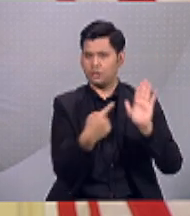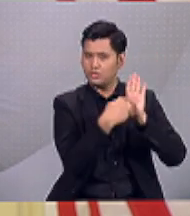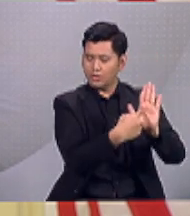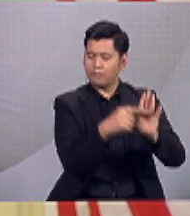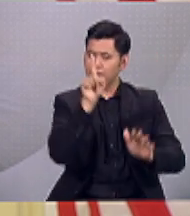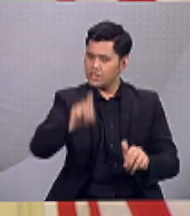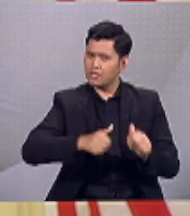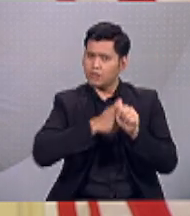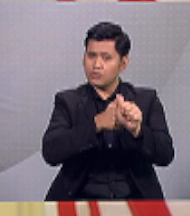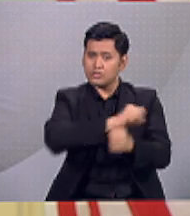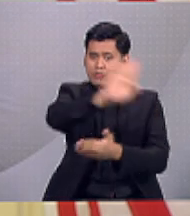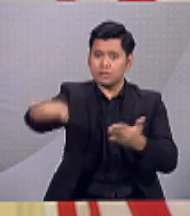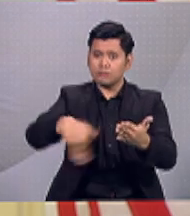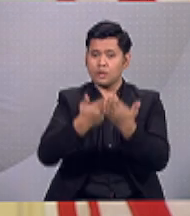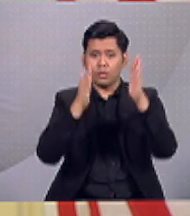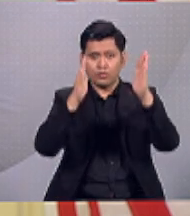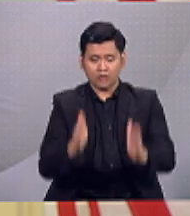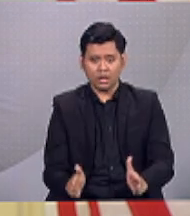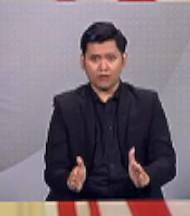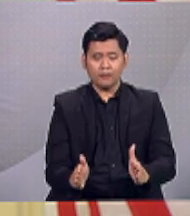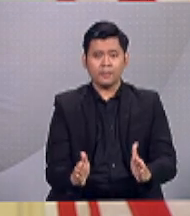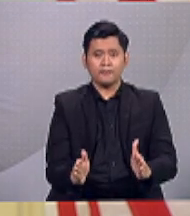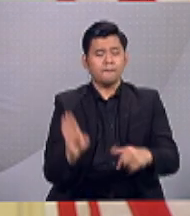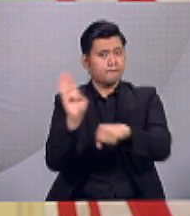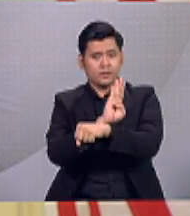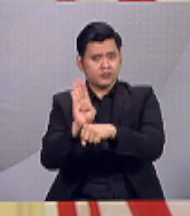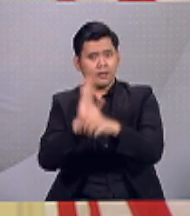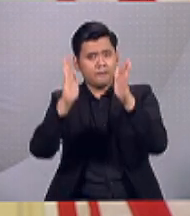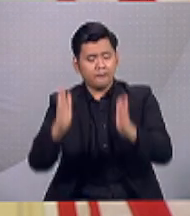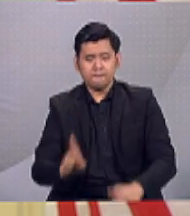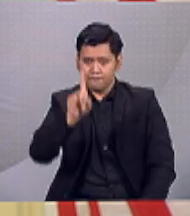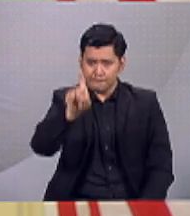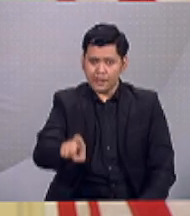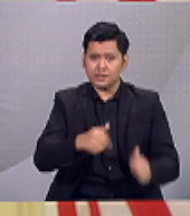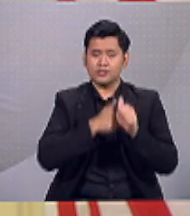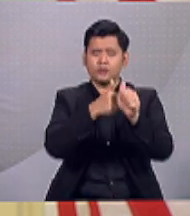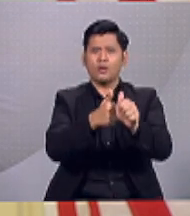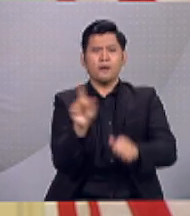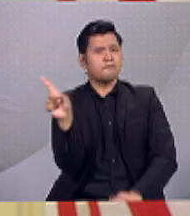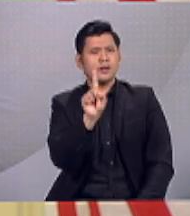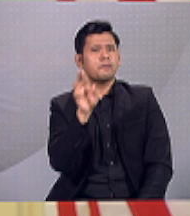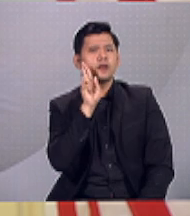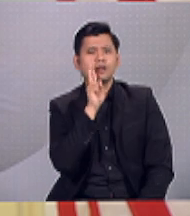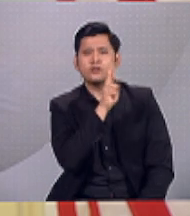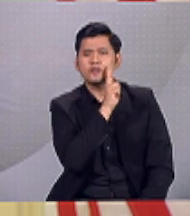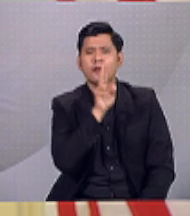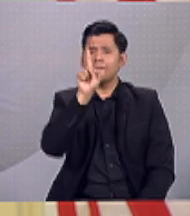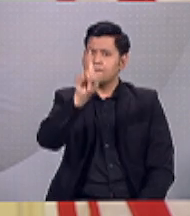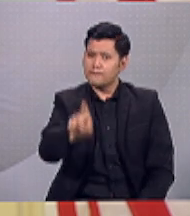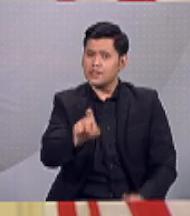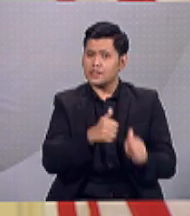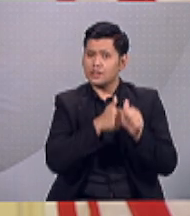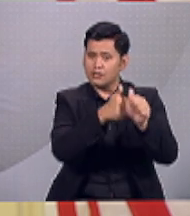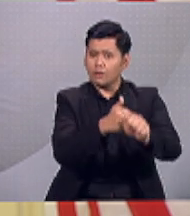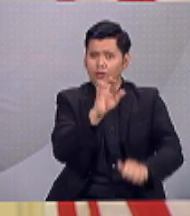saja. Oleh pengusaha mana sekalipun. Jadi mana-mana restoran pun mesti